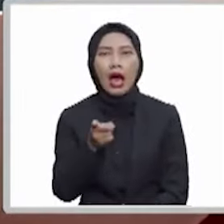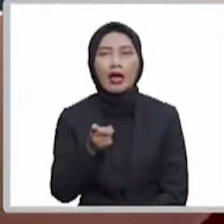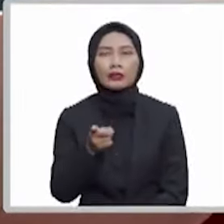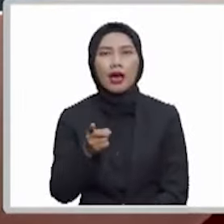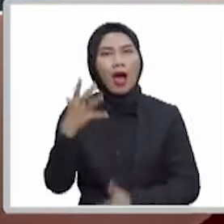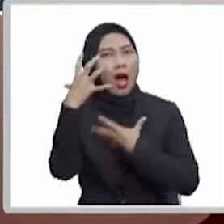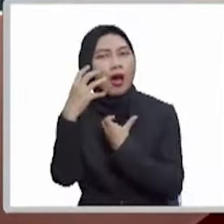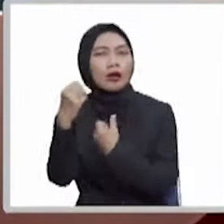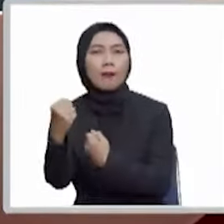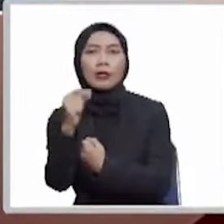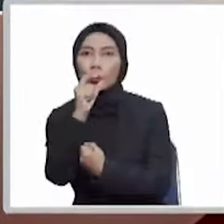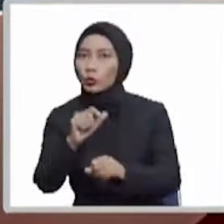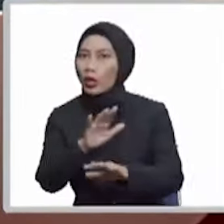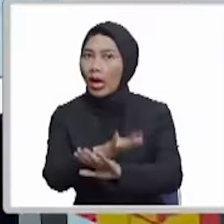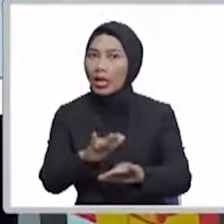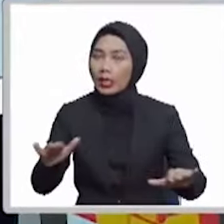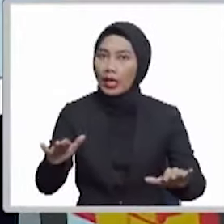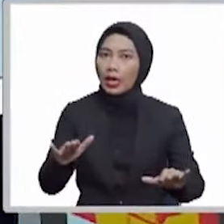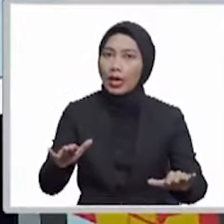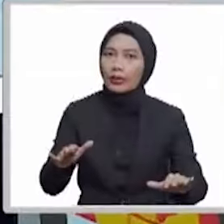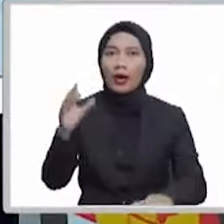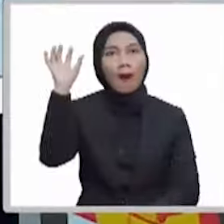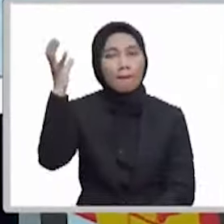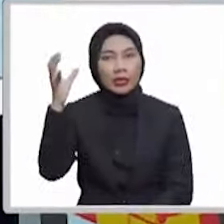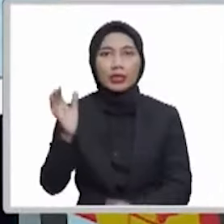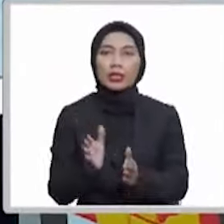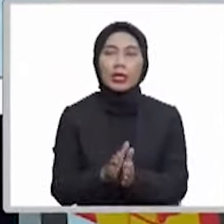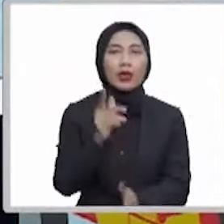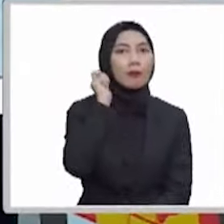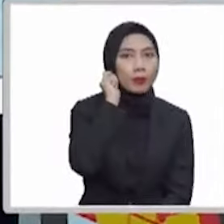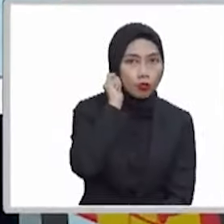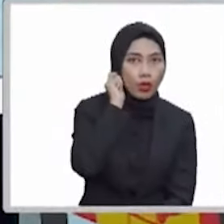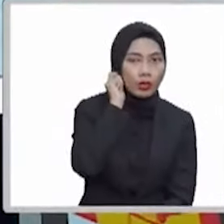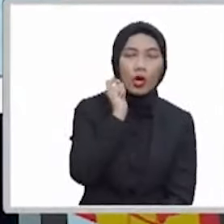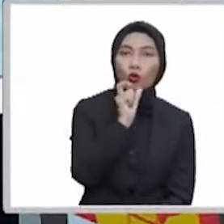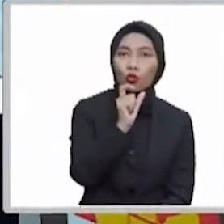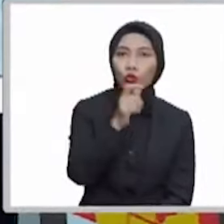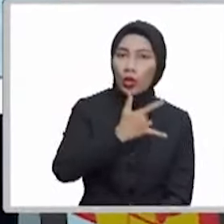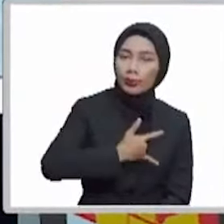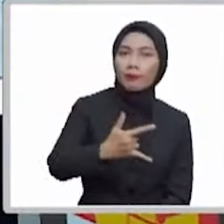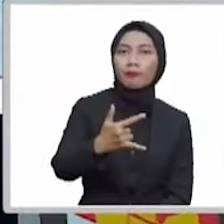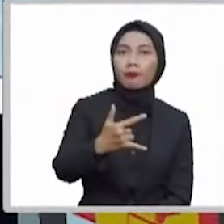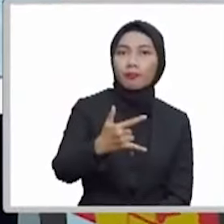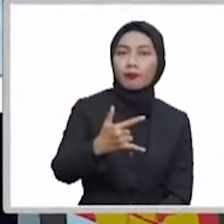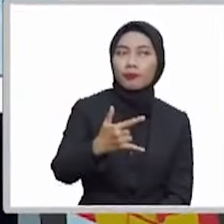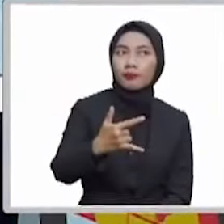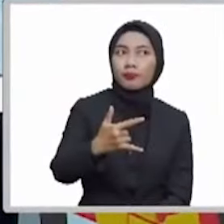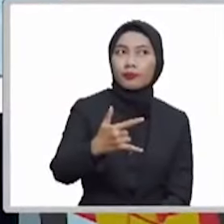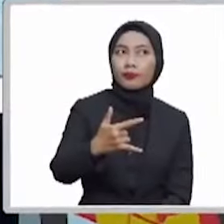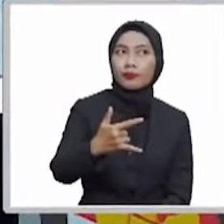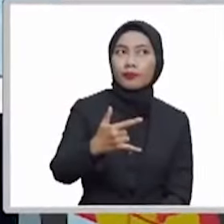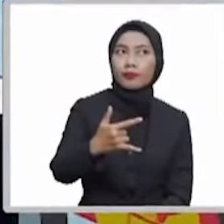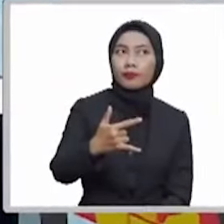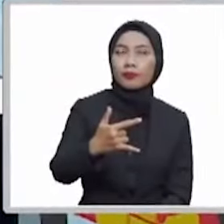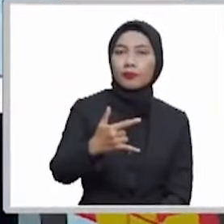harapan untuk anak-anak kita dan terutama kaum wanita untuk terus agar